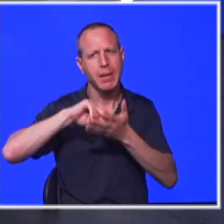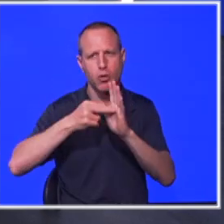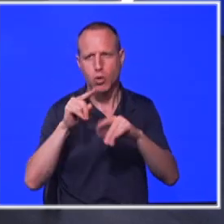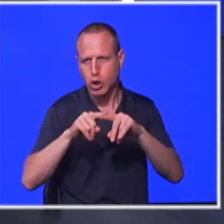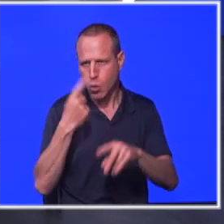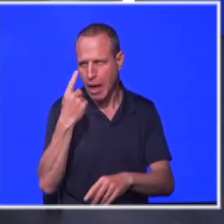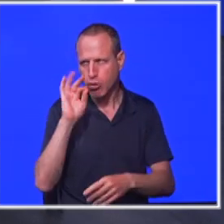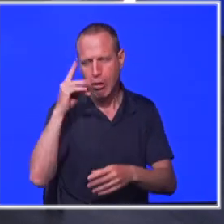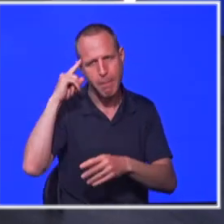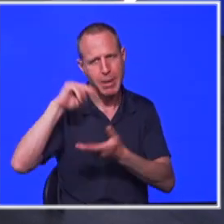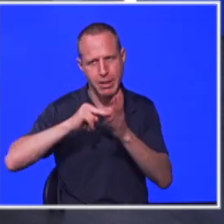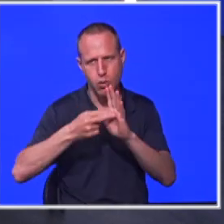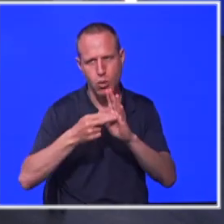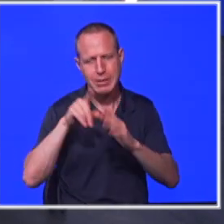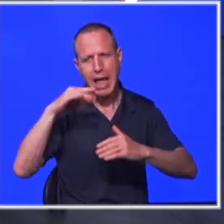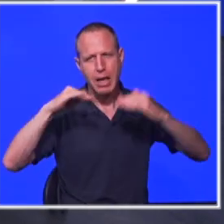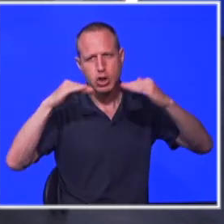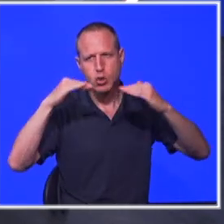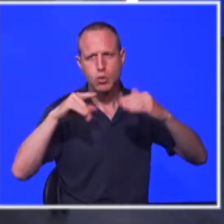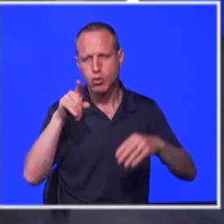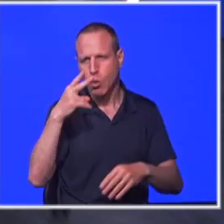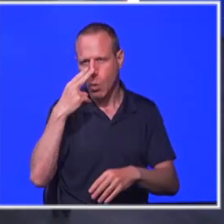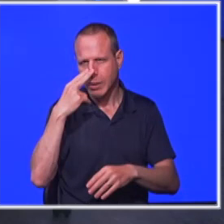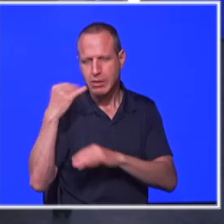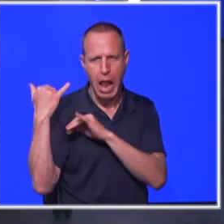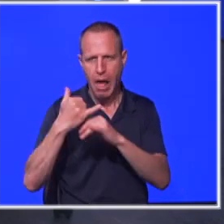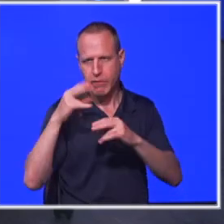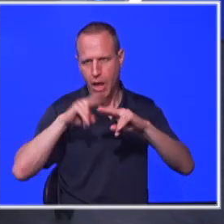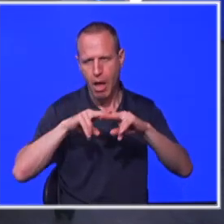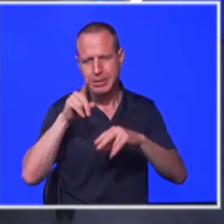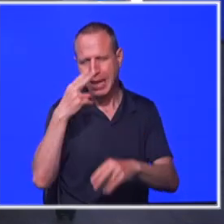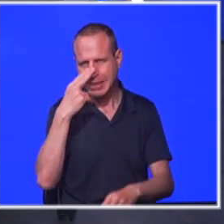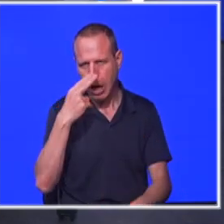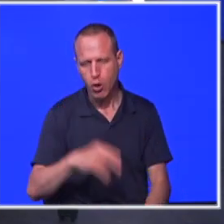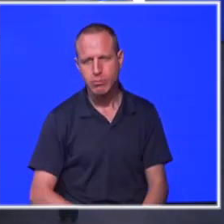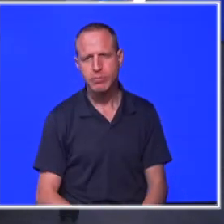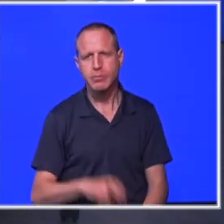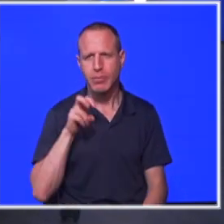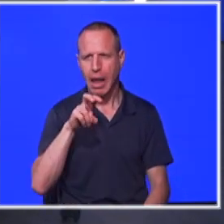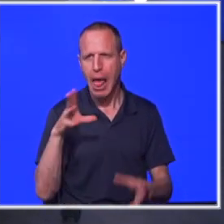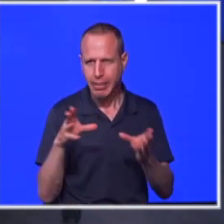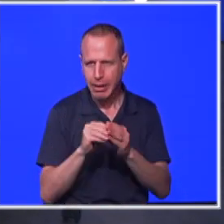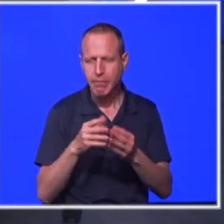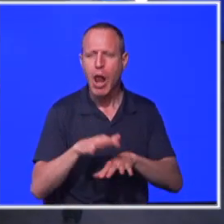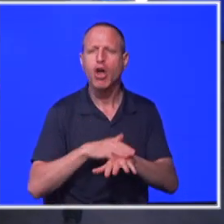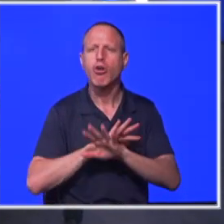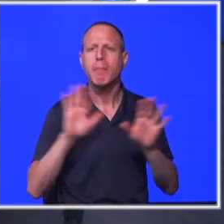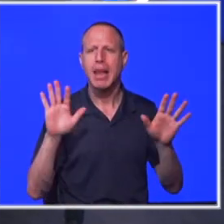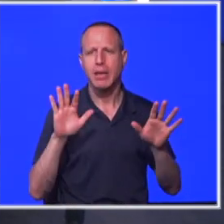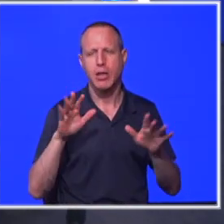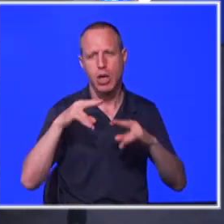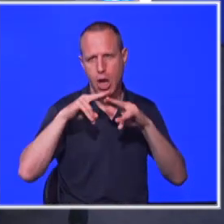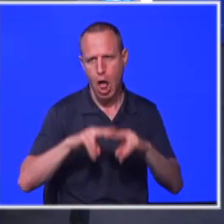סוג אחד של מדיניות, זה בעצם האיזון שהוא ניסה להביא אחר כך, שזה בעצם ניסיון ללכת עם ולהרגיש בלי, להשאיר